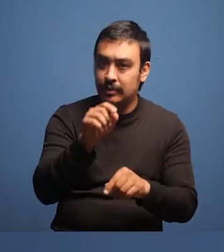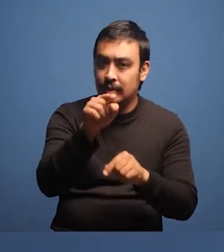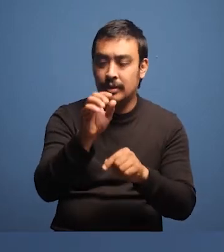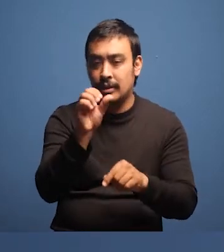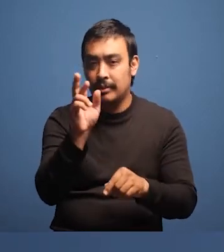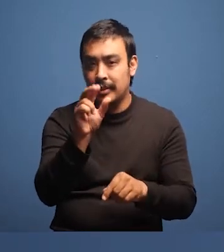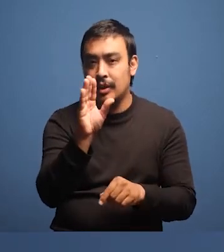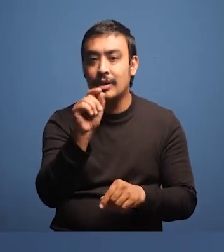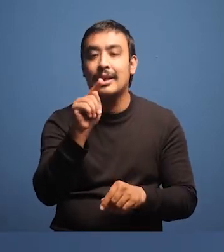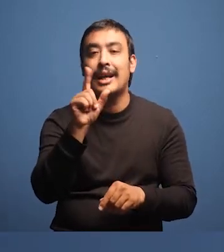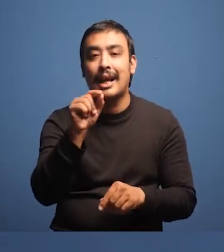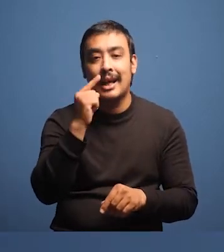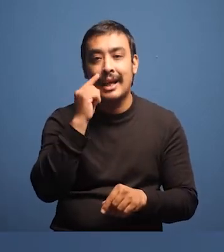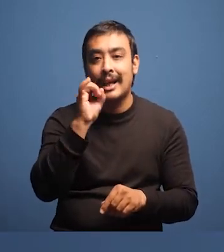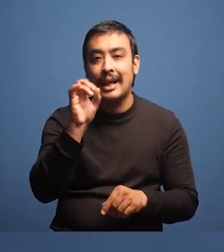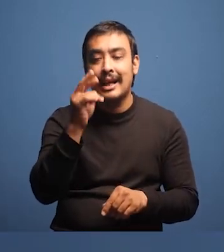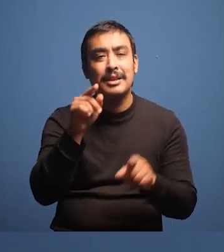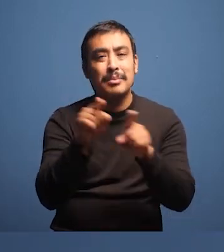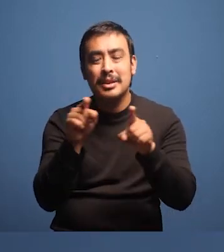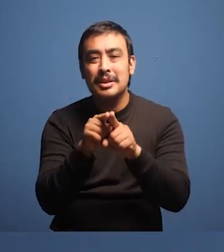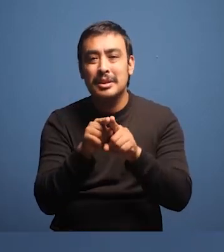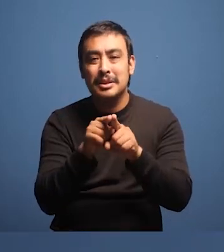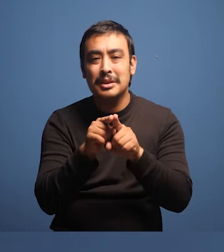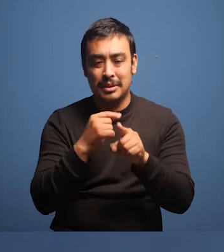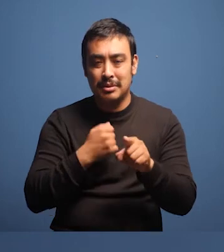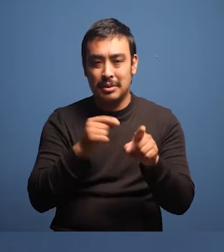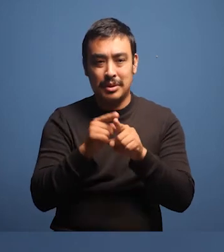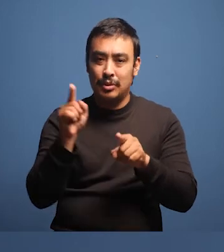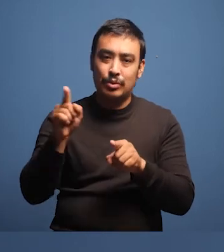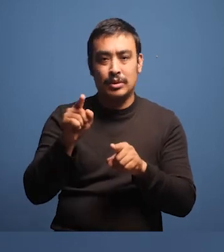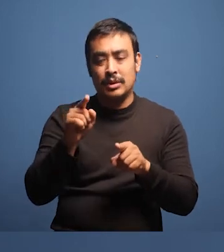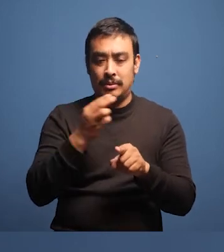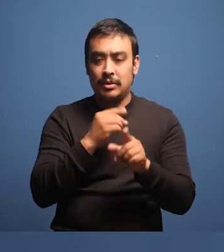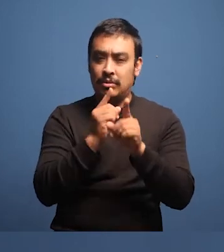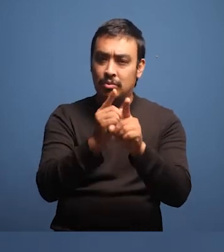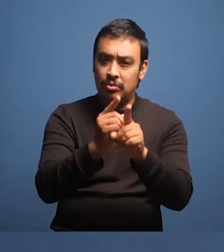कार्कीको भन्नुहुँदा पनि यति धेरै म आफैले पनि उहाँलाई फलो गर्छु होइन अनि